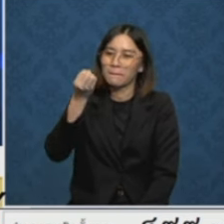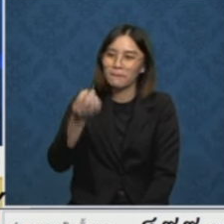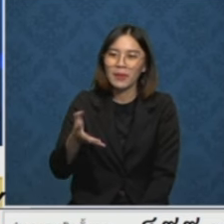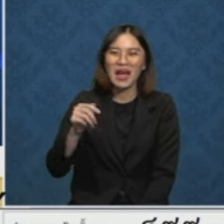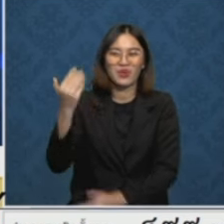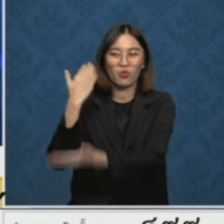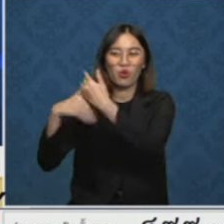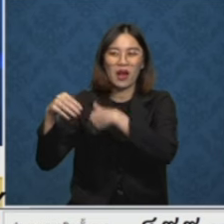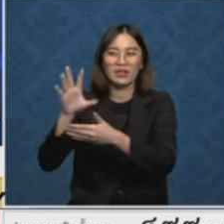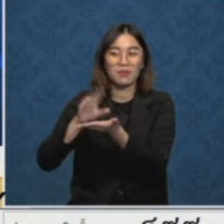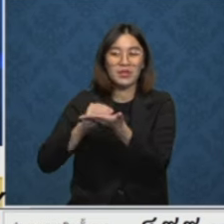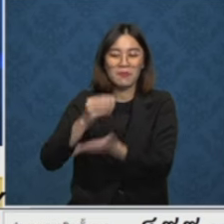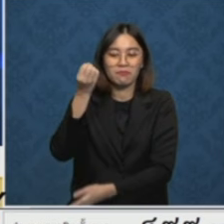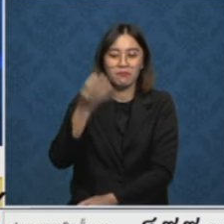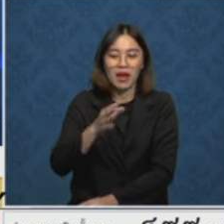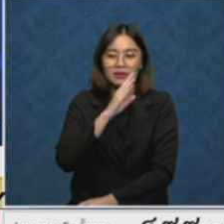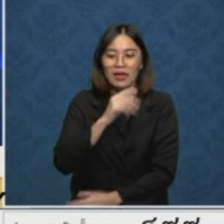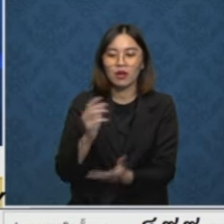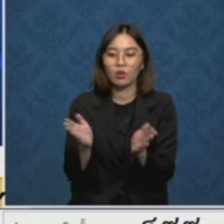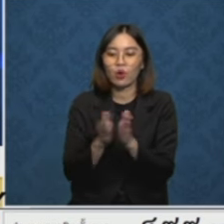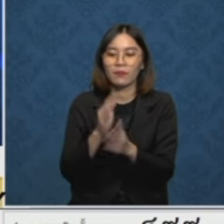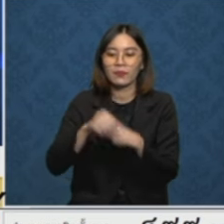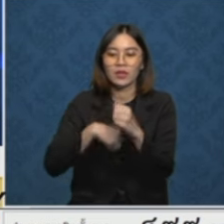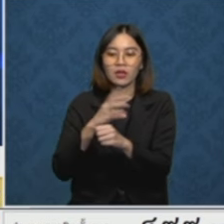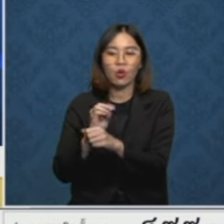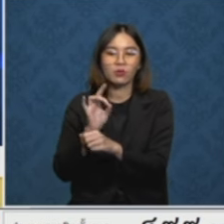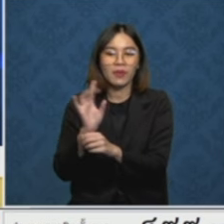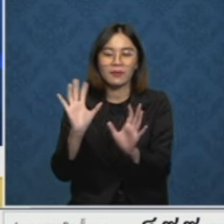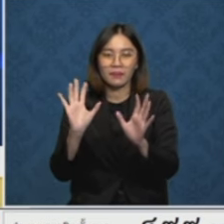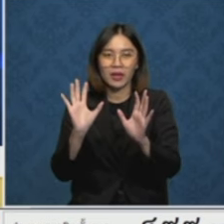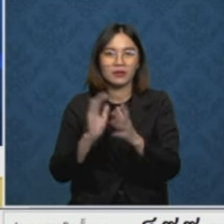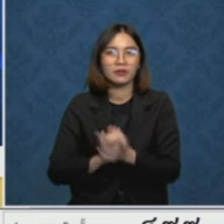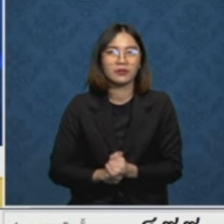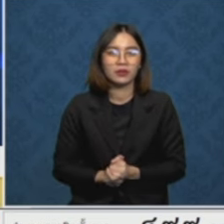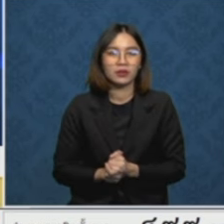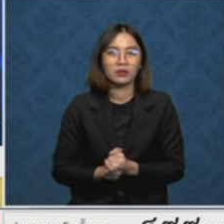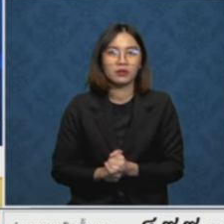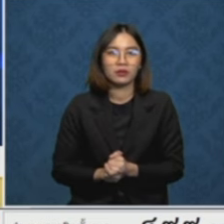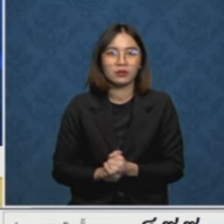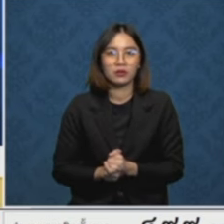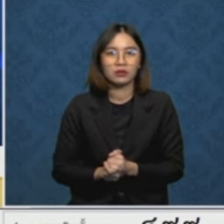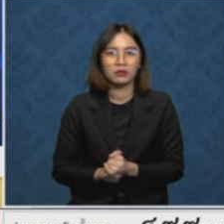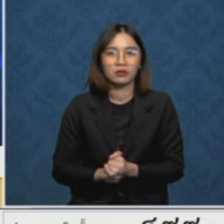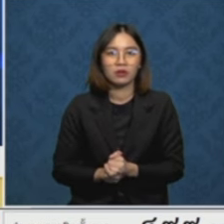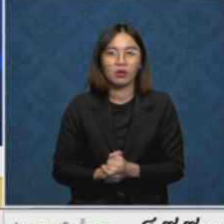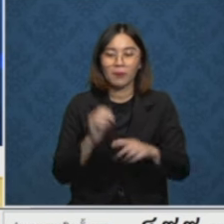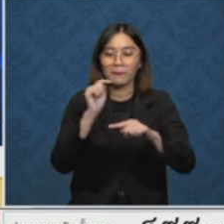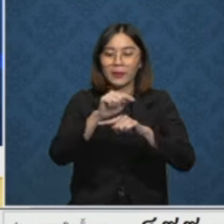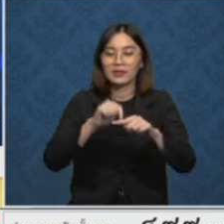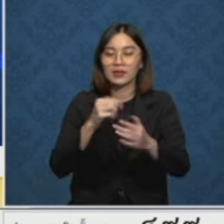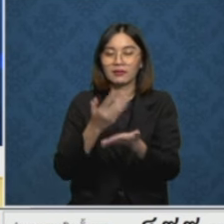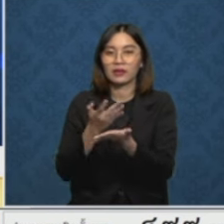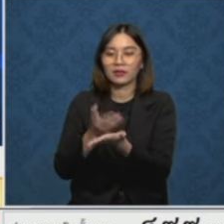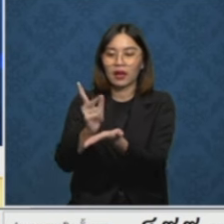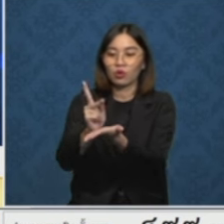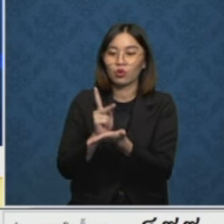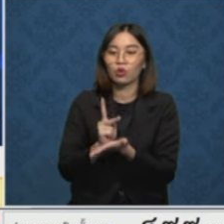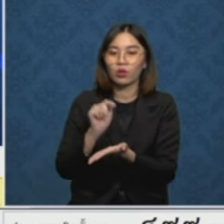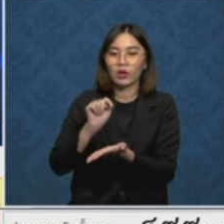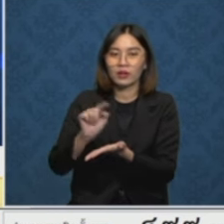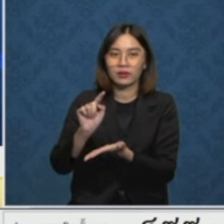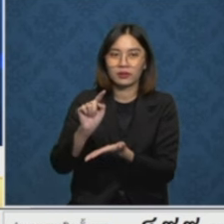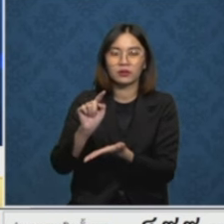การอยู่ดีนะคะถ้าไม่นับของปี68นะคะเป็นรองแค่ปี68เท่านั้นเองทำให้สัดส่วนของการกู้ชดเชยขาดดุล